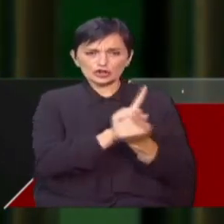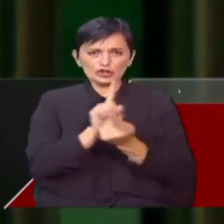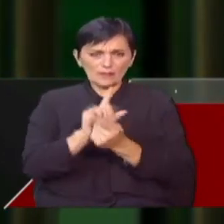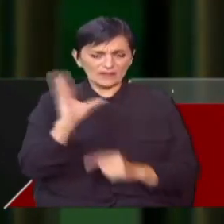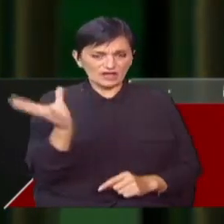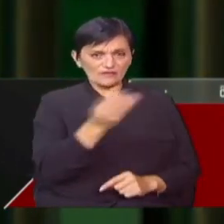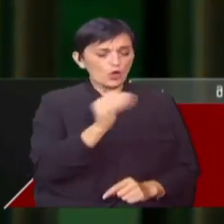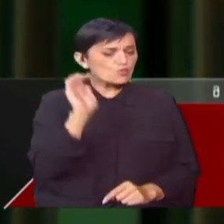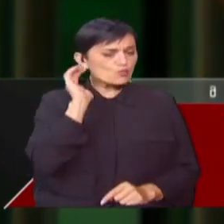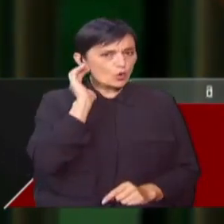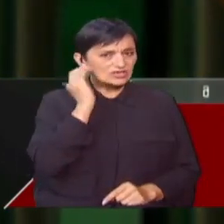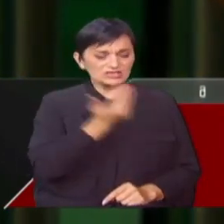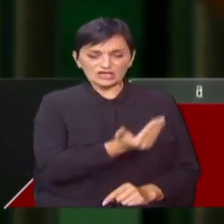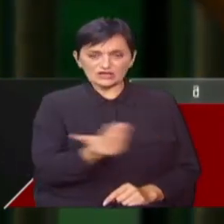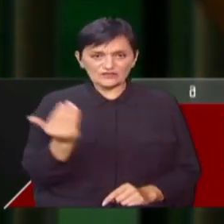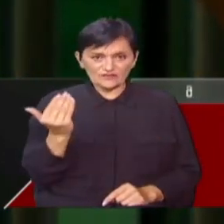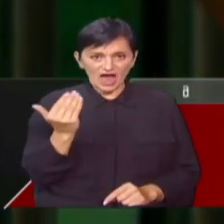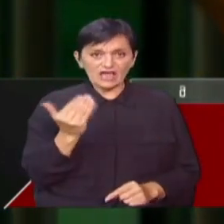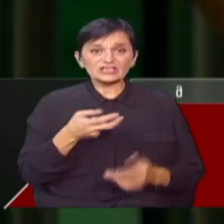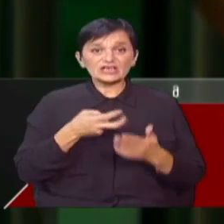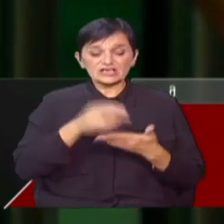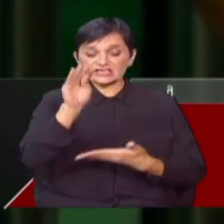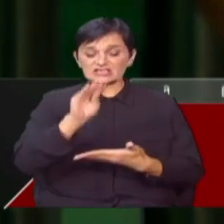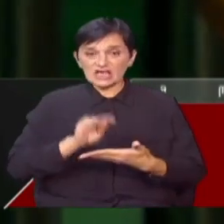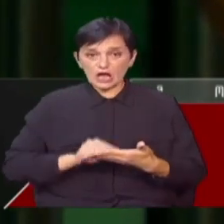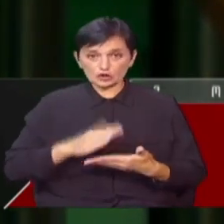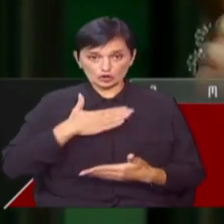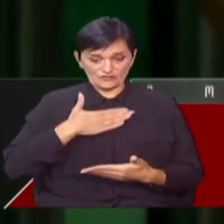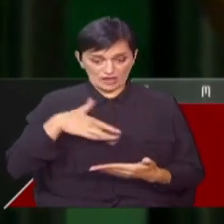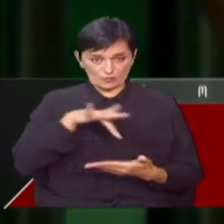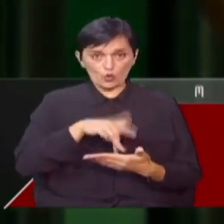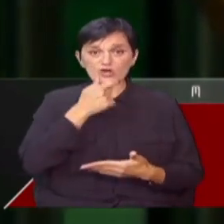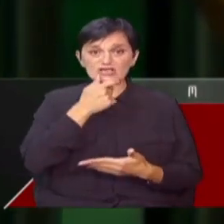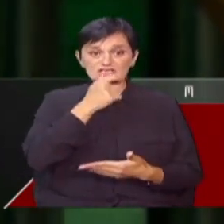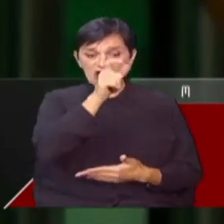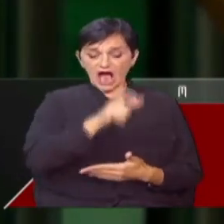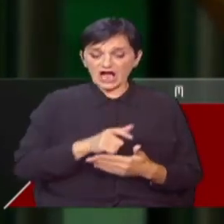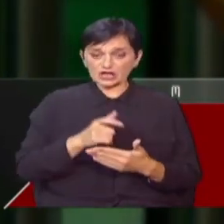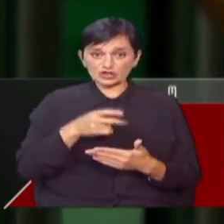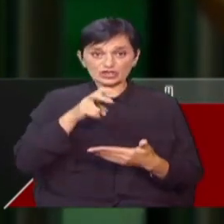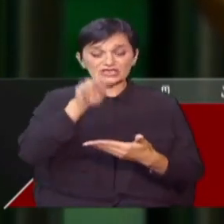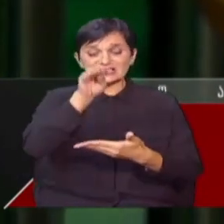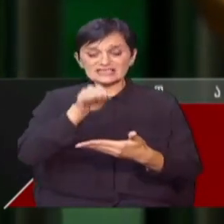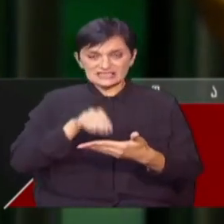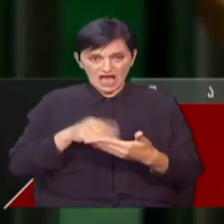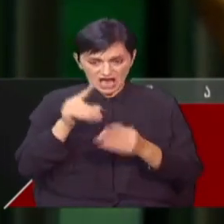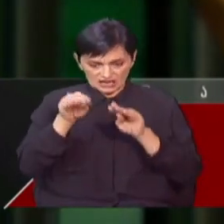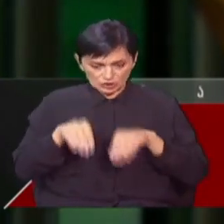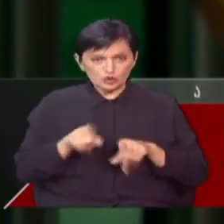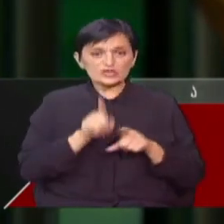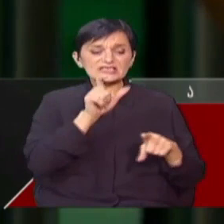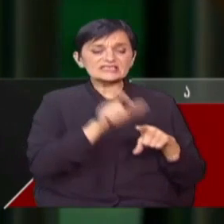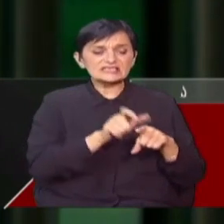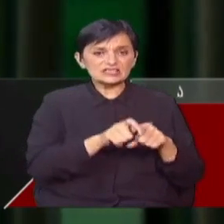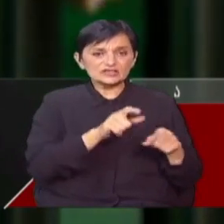ყველას, მოგისურვებთ ყველას. წერილობით ჩვენი მოქალაქეები მიწერენ წერილს მიხეილ სააკაშვილს, არამხოლოდ წერილობით, სიტყვიერად